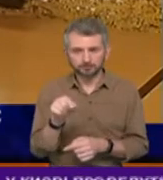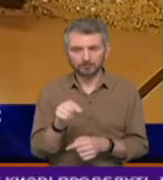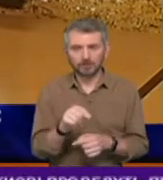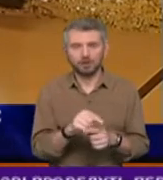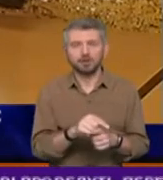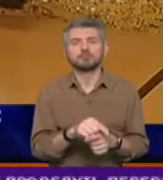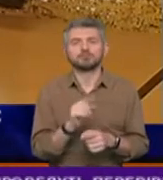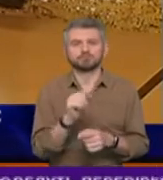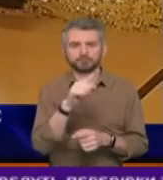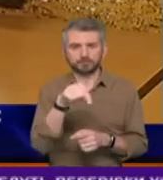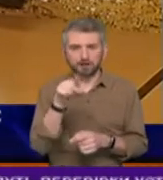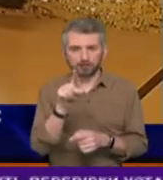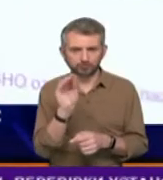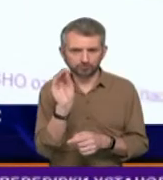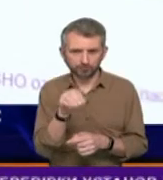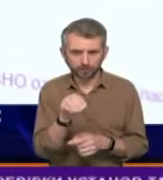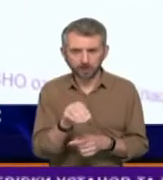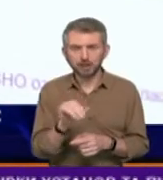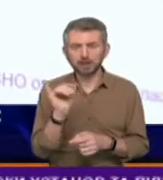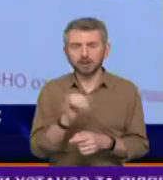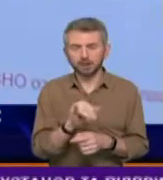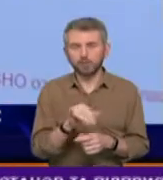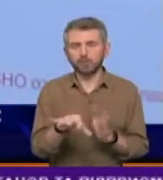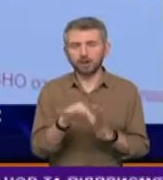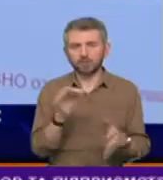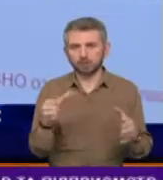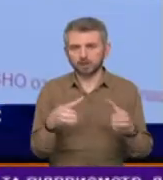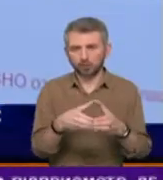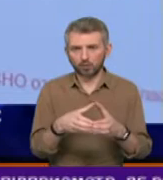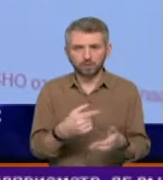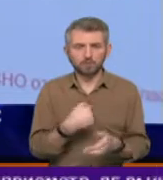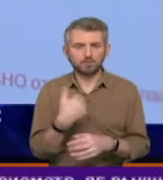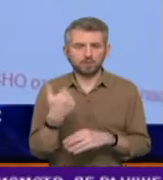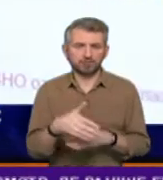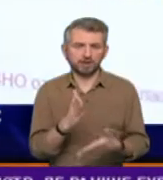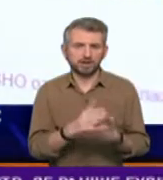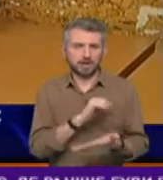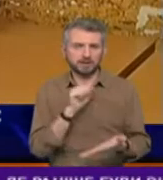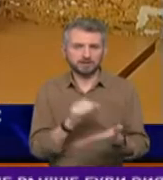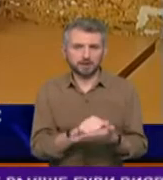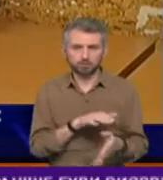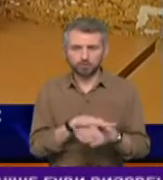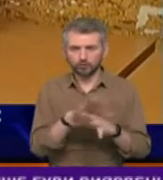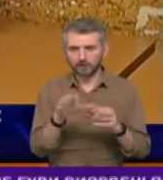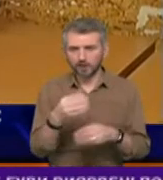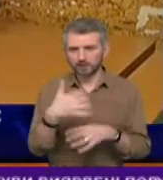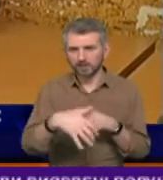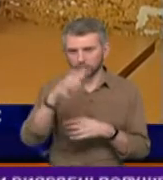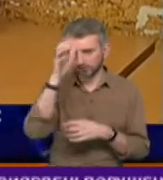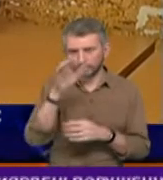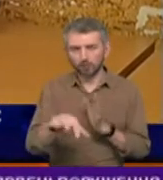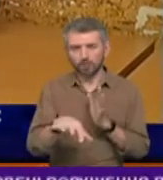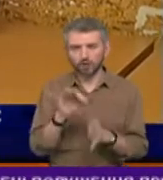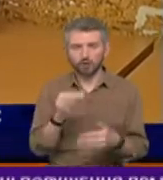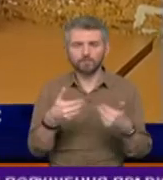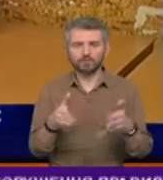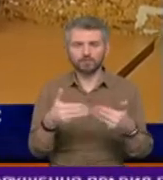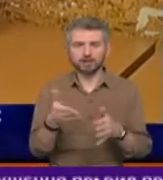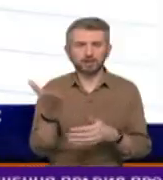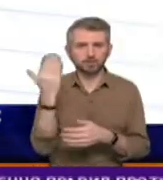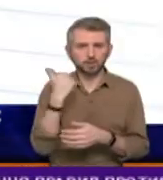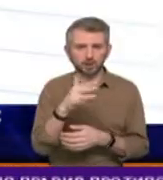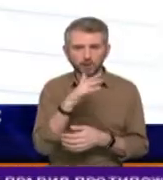не зможуть. Ні. І це за 2 роки до безпосереднього тестування. Якщо ми говоримо про минулорічну процедуру